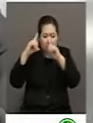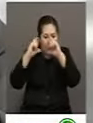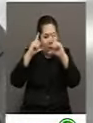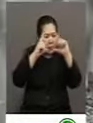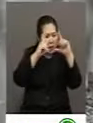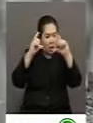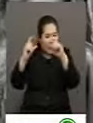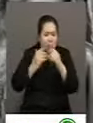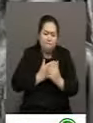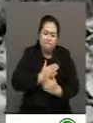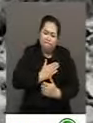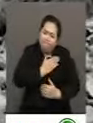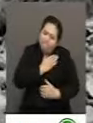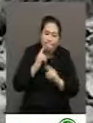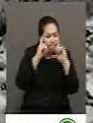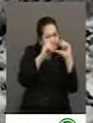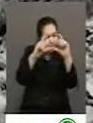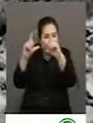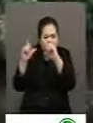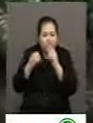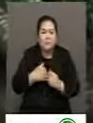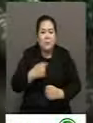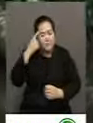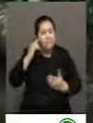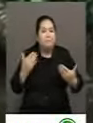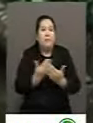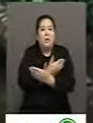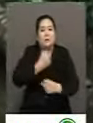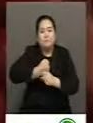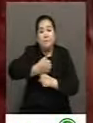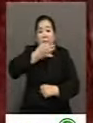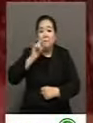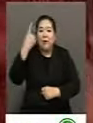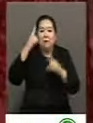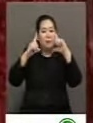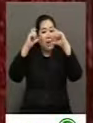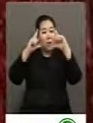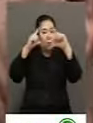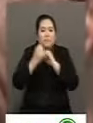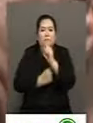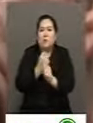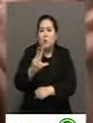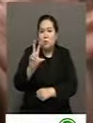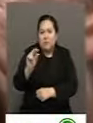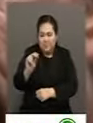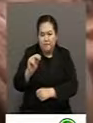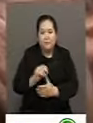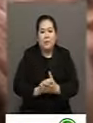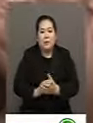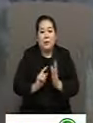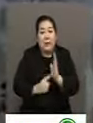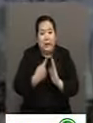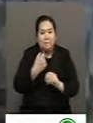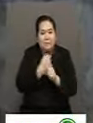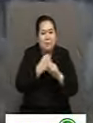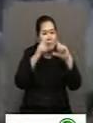ได้หลงใหลการถ่ายภาพเขาได้ผันตัวมาเป็นช่างภาพอย่างเต็มตัวในช่วงอายุ30ปีโดยที่เลือกจะบันทึก